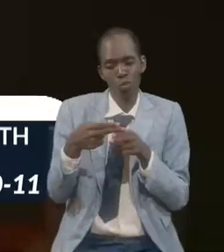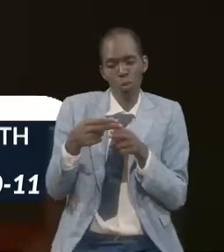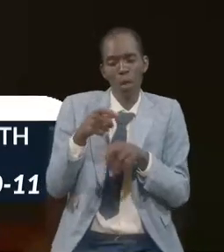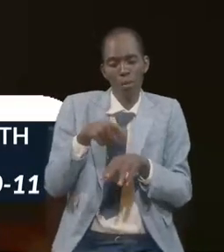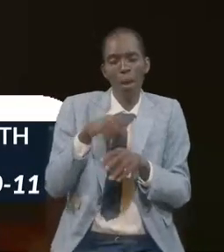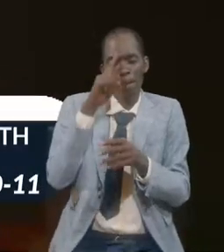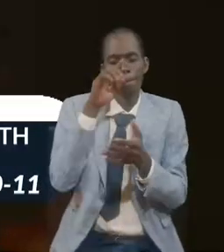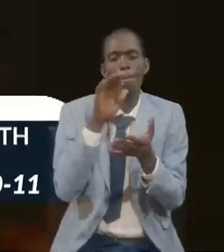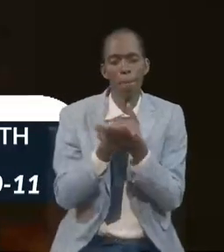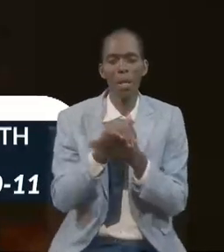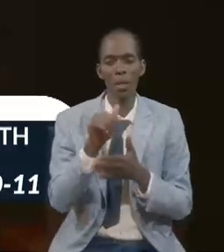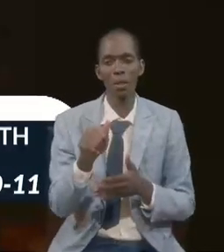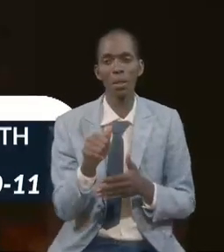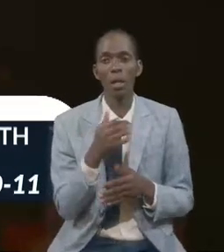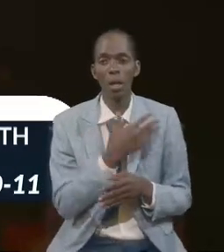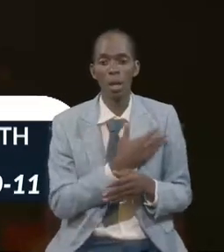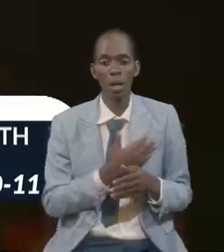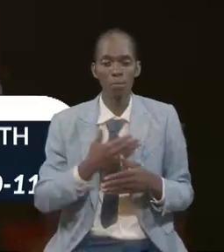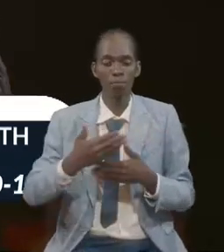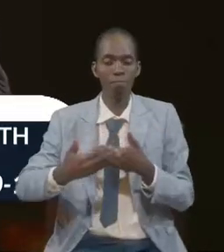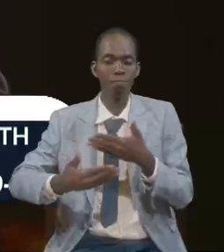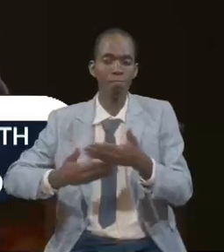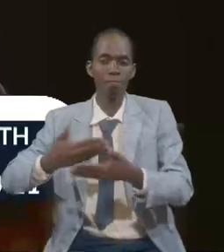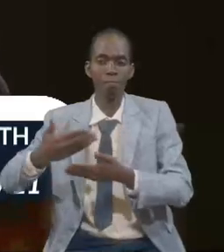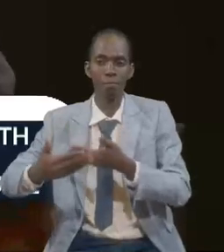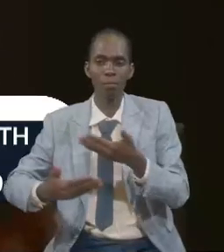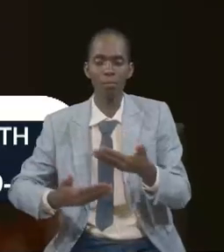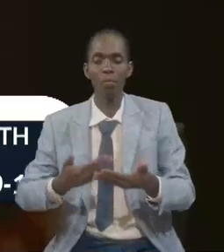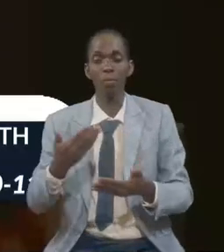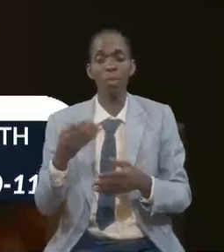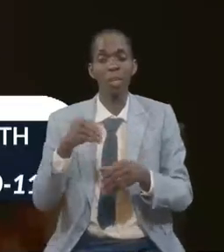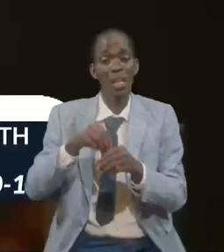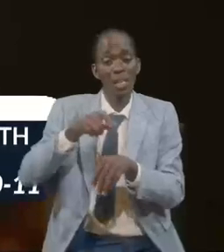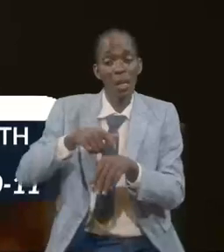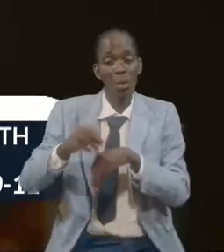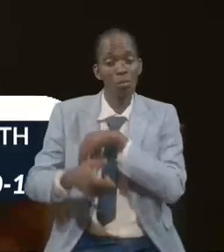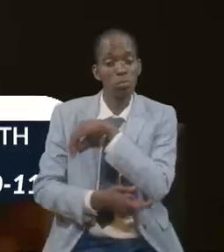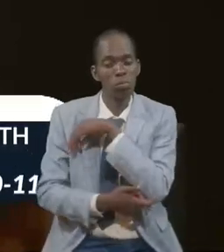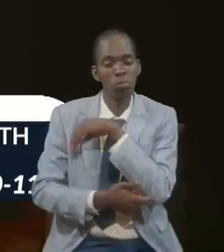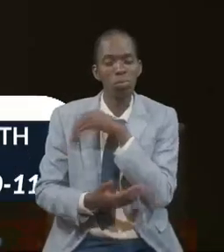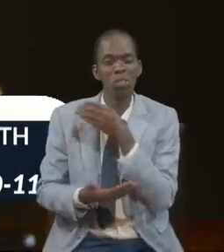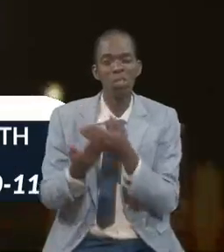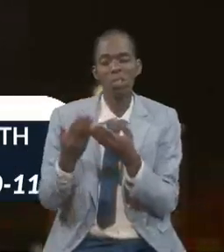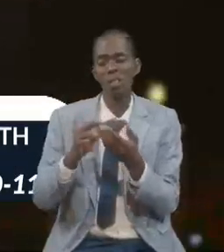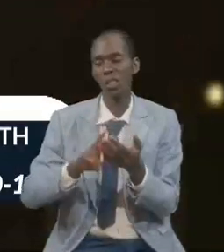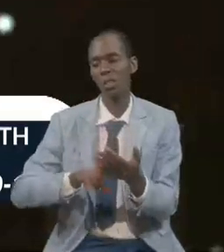Ils croient pour un temps. Et ils succombent au moment de la